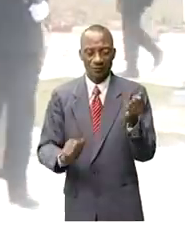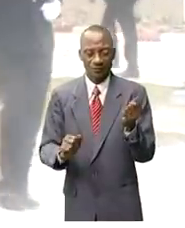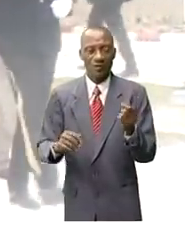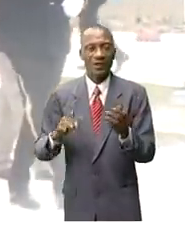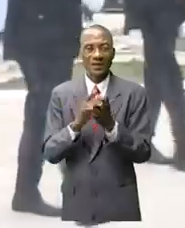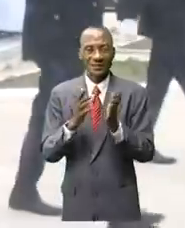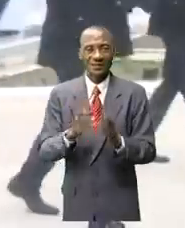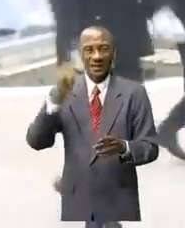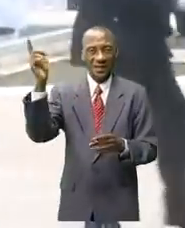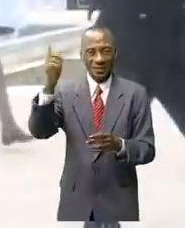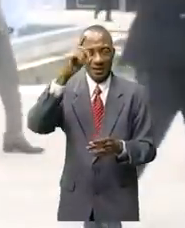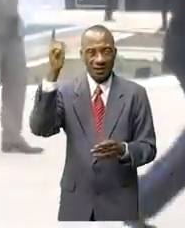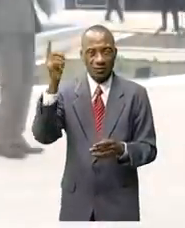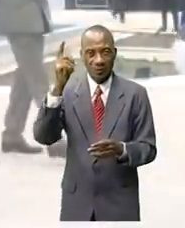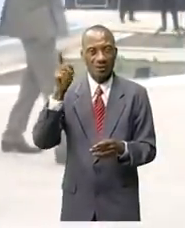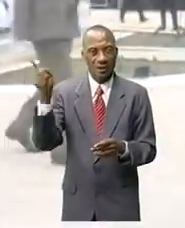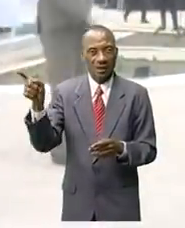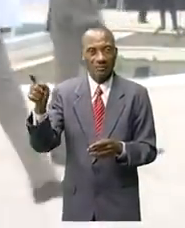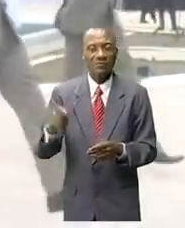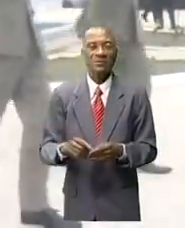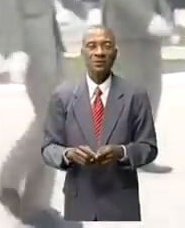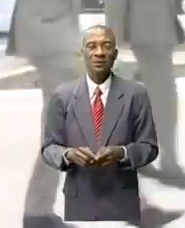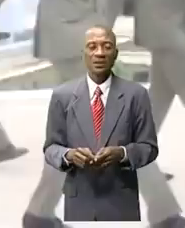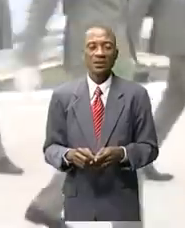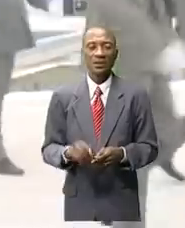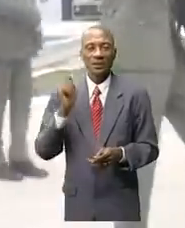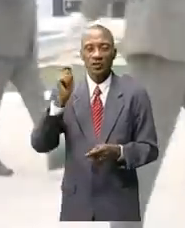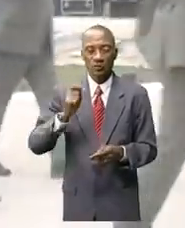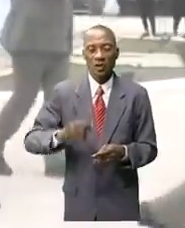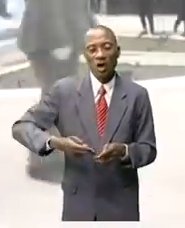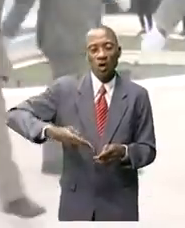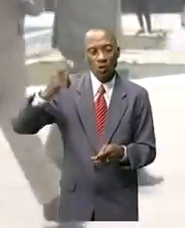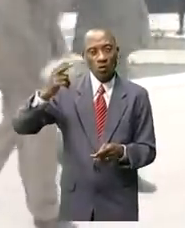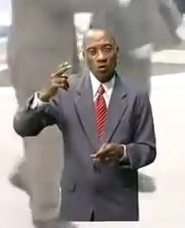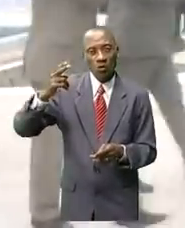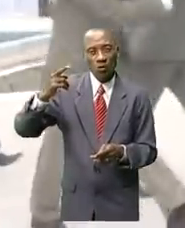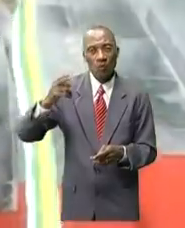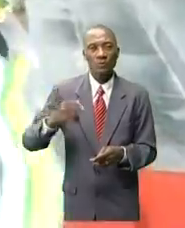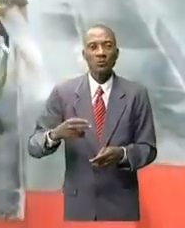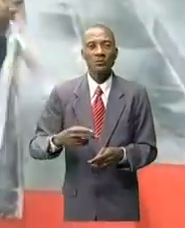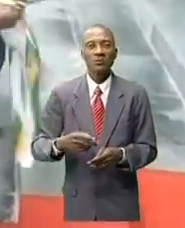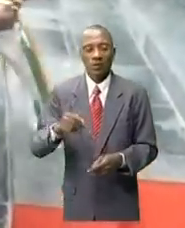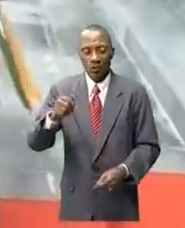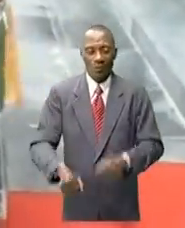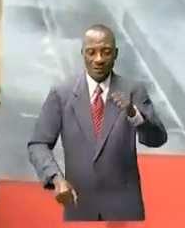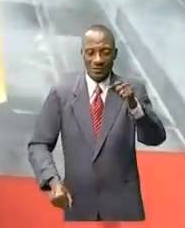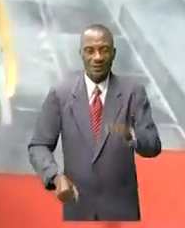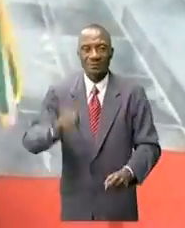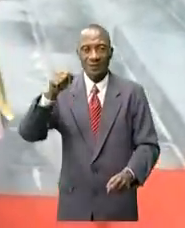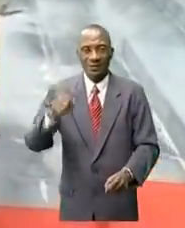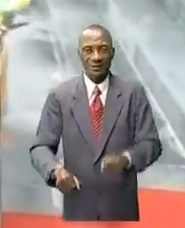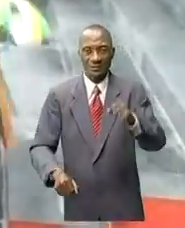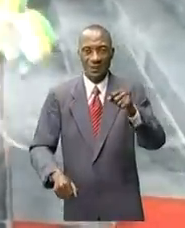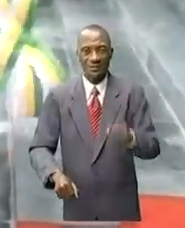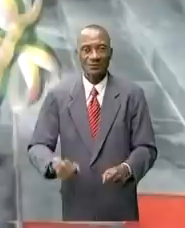été marquée par la parade des officiers supérieurs de l'armée, tous membres de la Voix. Cette parade a été suivie